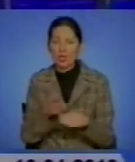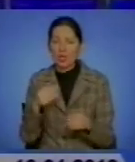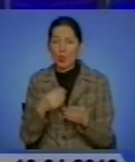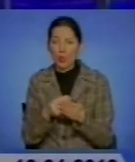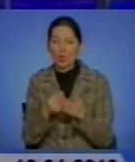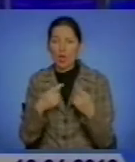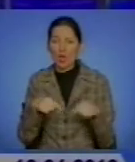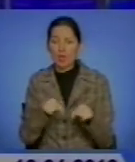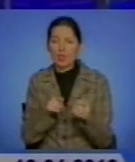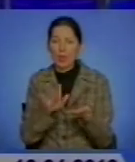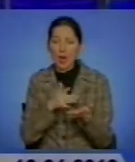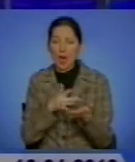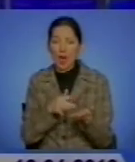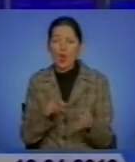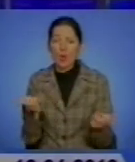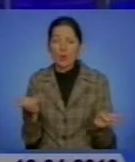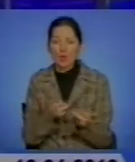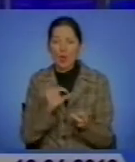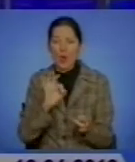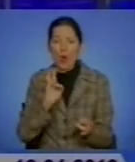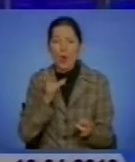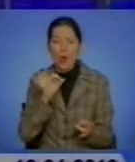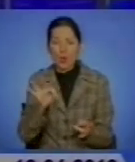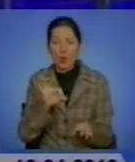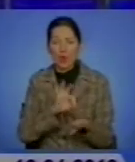організатори перерахують на потреби онкохворих дітей.